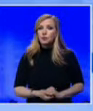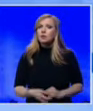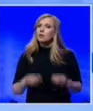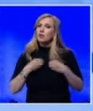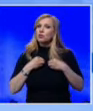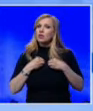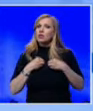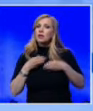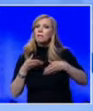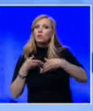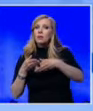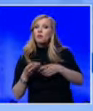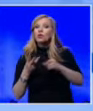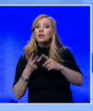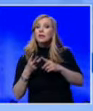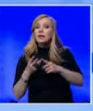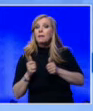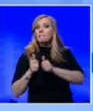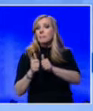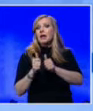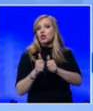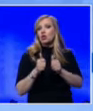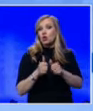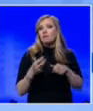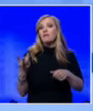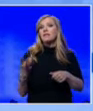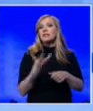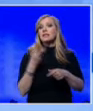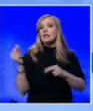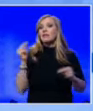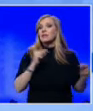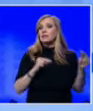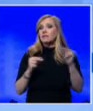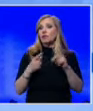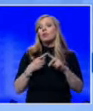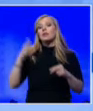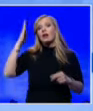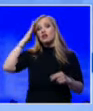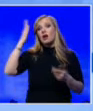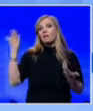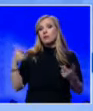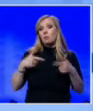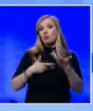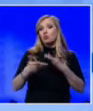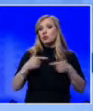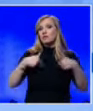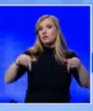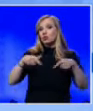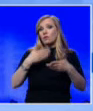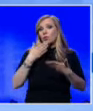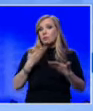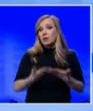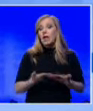от третия партньор в Тристранния съвет, от държавата, по отношение на всичко това, което